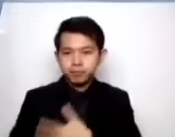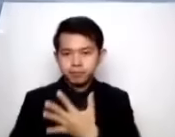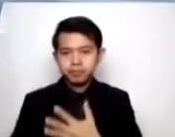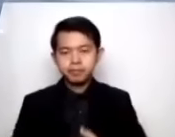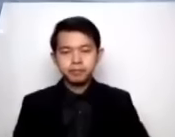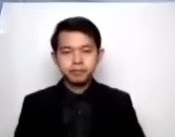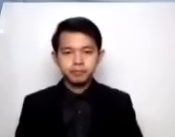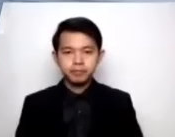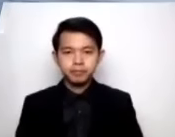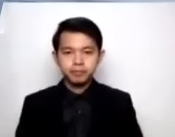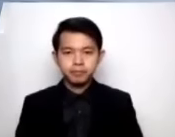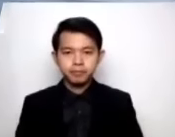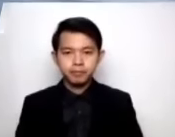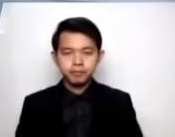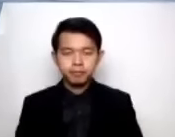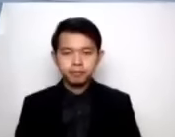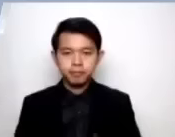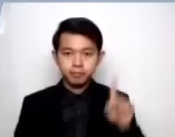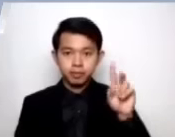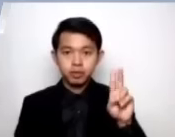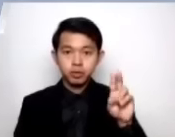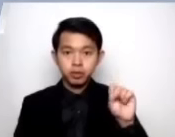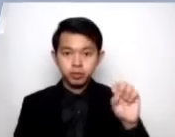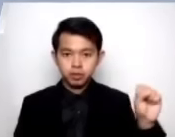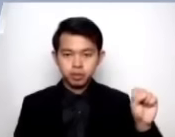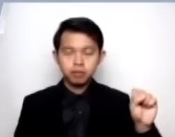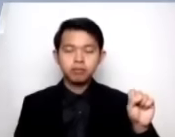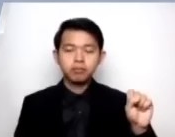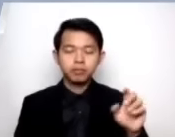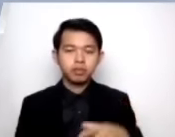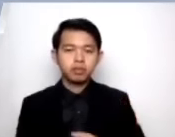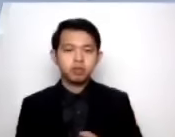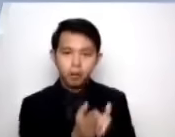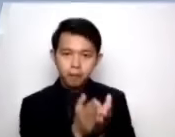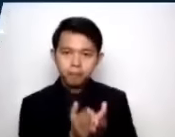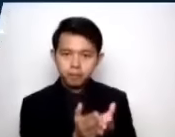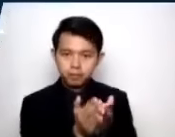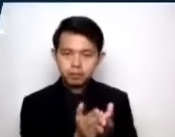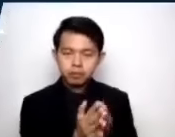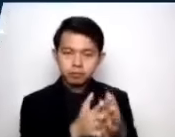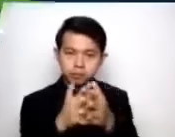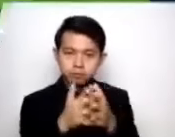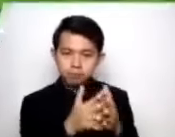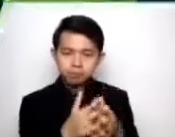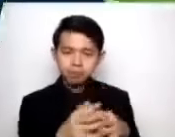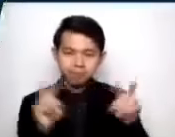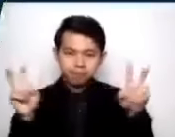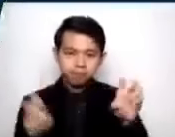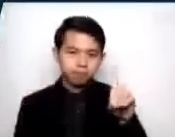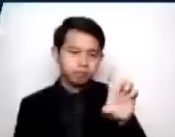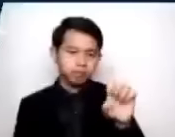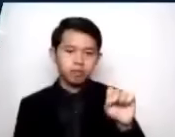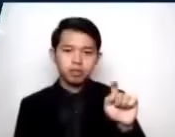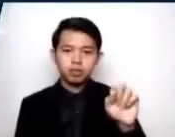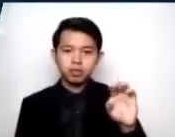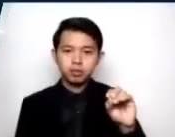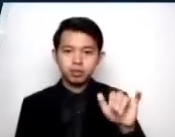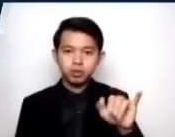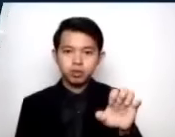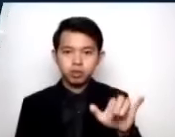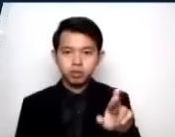Ito ang USS Preble, isa sa mga warship ng United States Navy na kung tawagin ay destroyer. Sinabi ng US Navy na naglalayag kanina